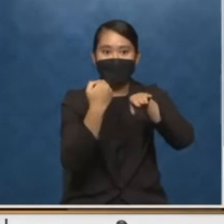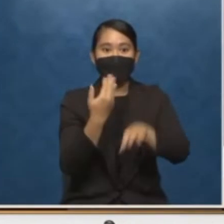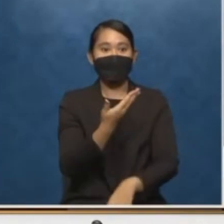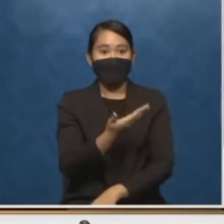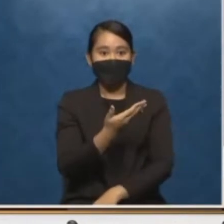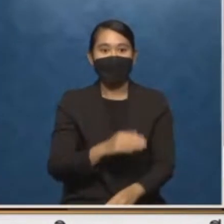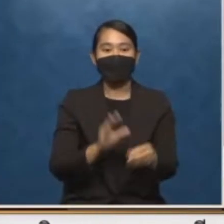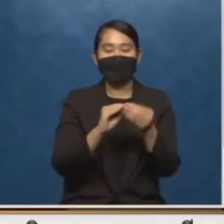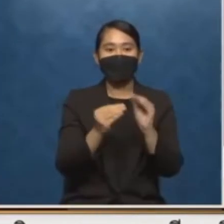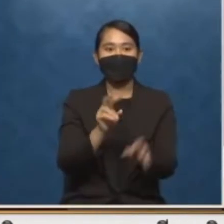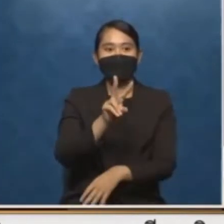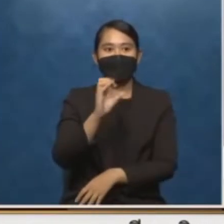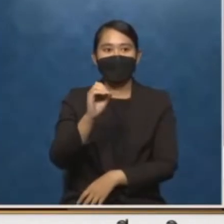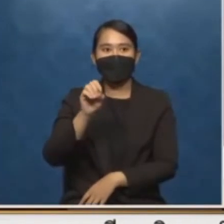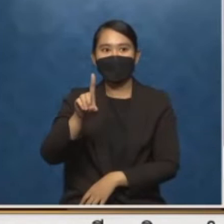2013